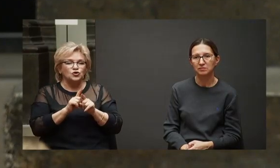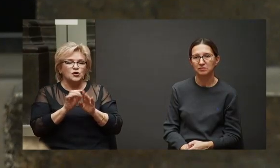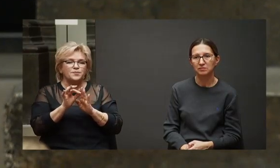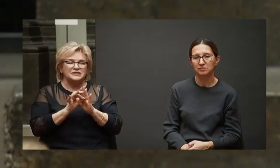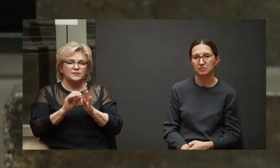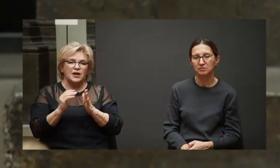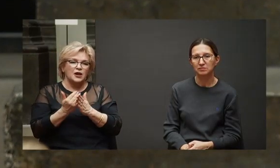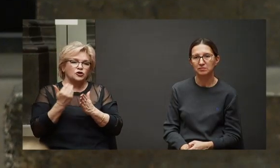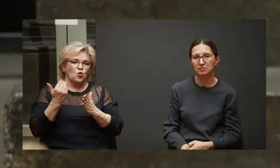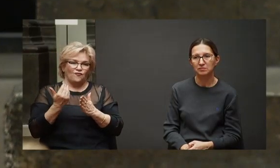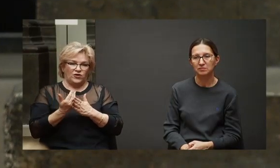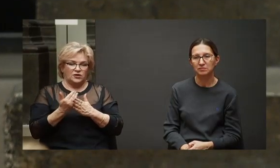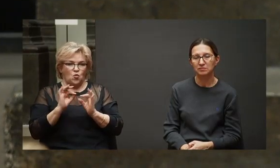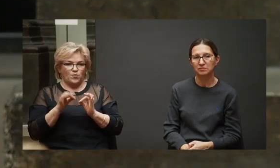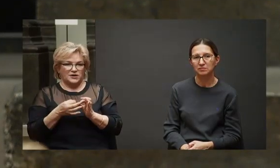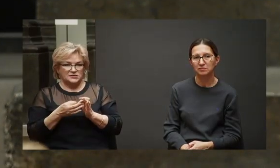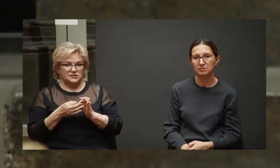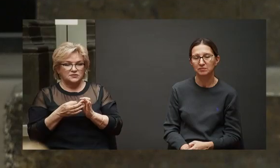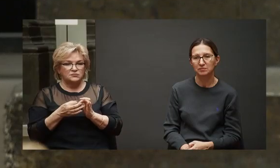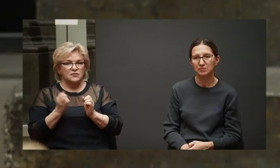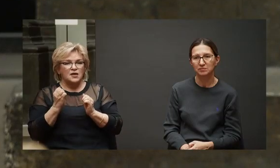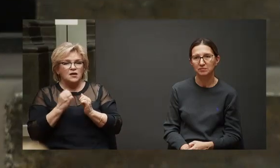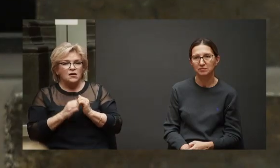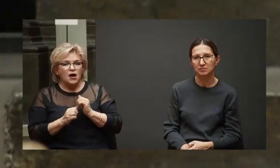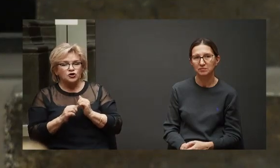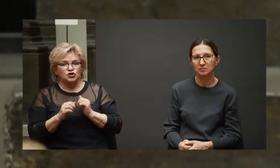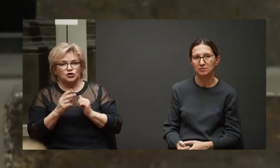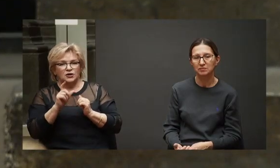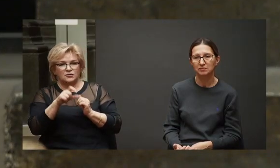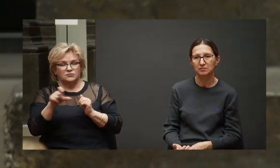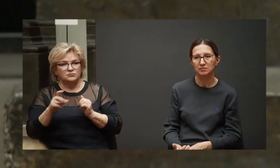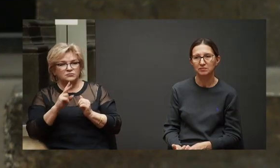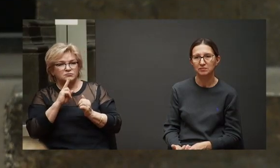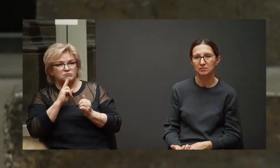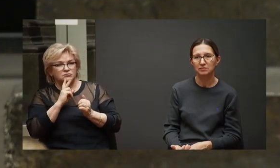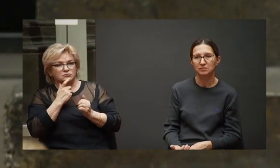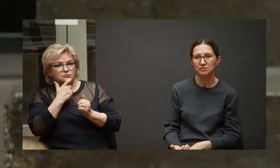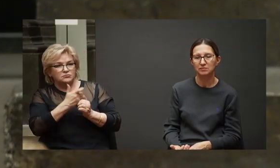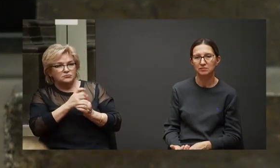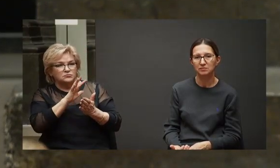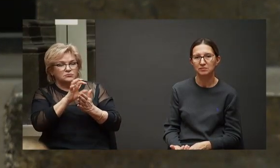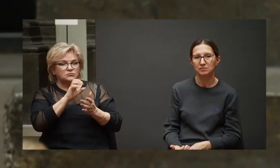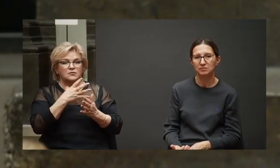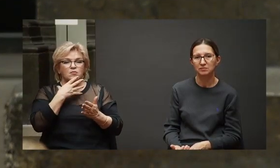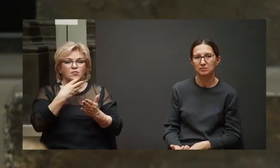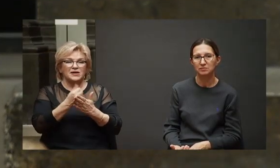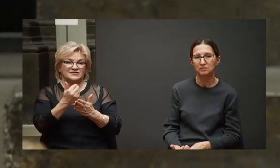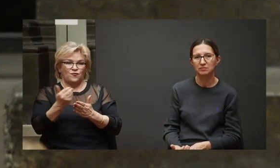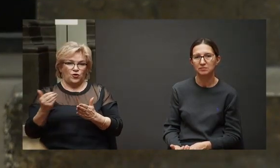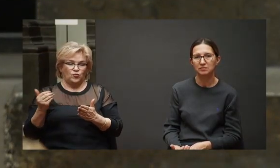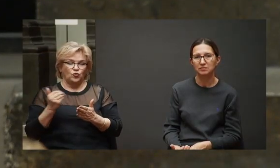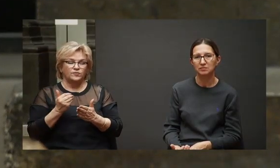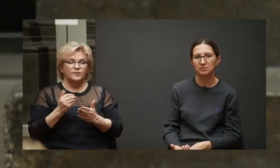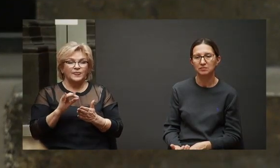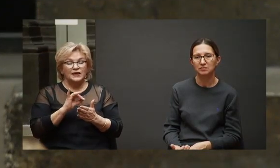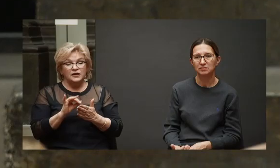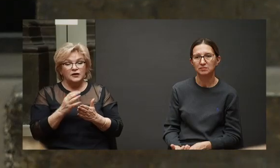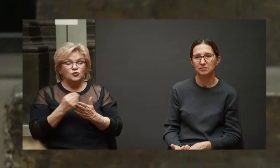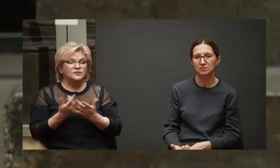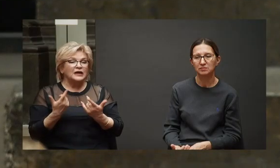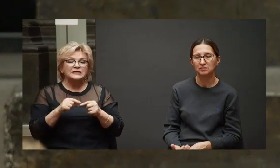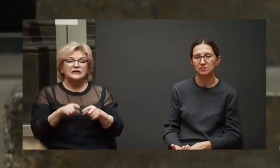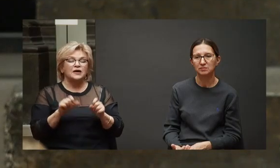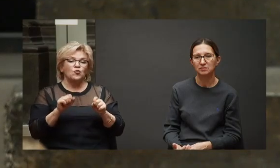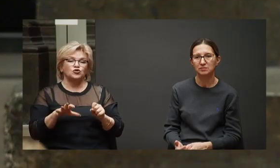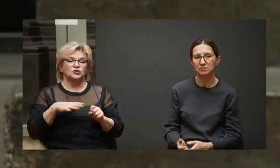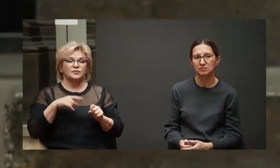принципиально новый образ. Каждый увидит по-своему. И собственно, где здесь